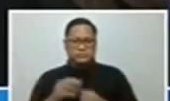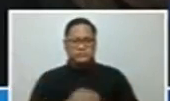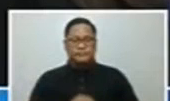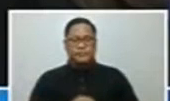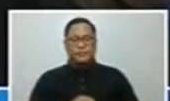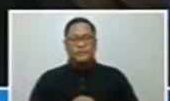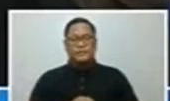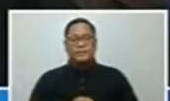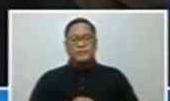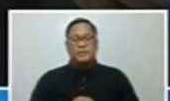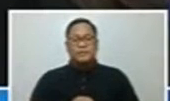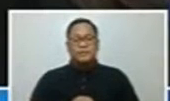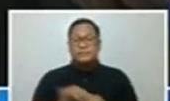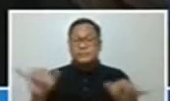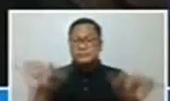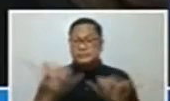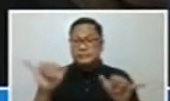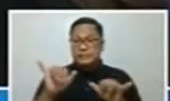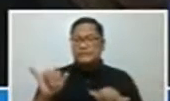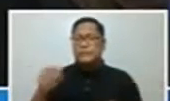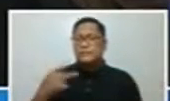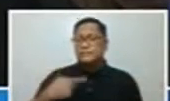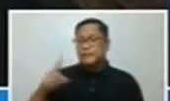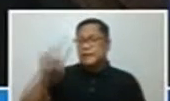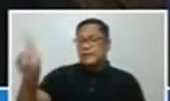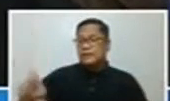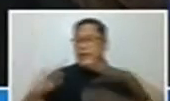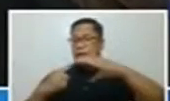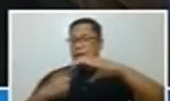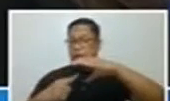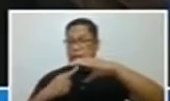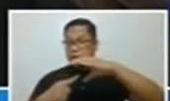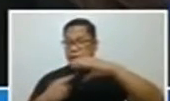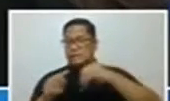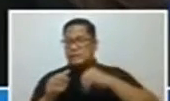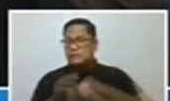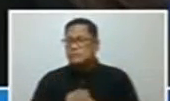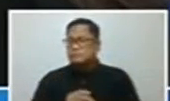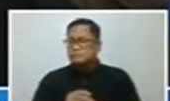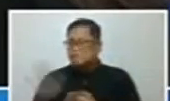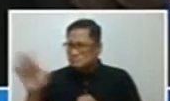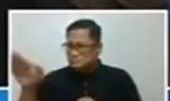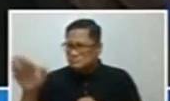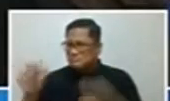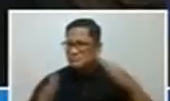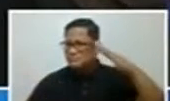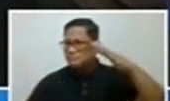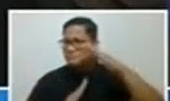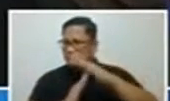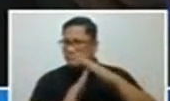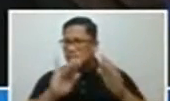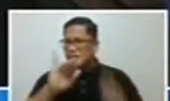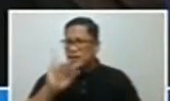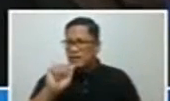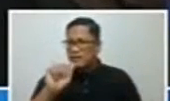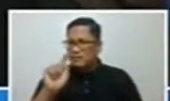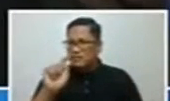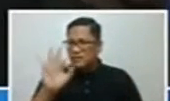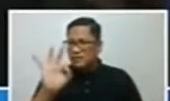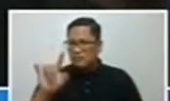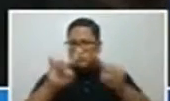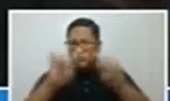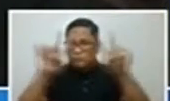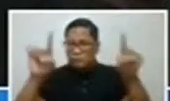urgent on June 1st in the middle of the pandemic? Did any official request that he do this? Has the